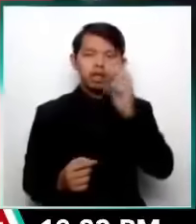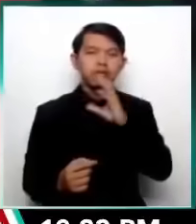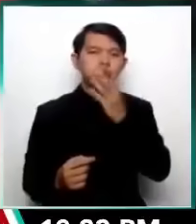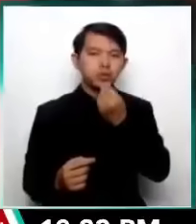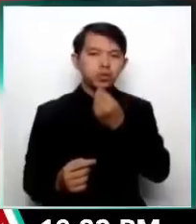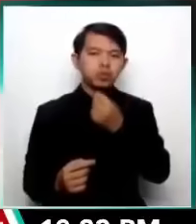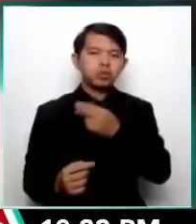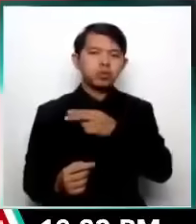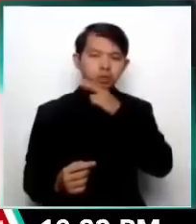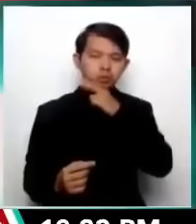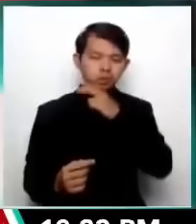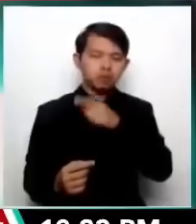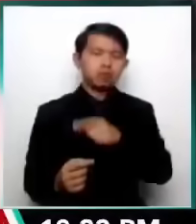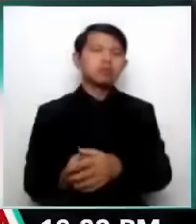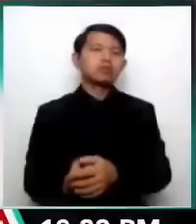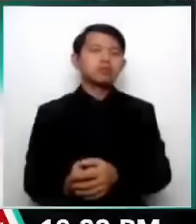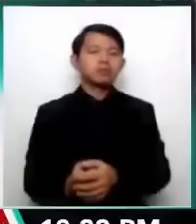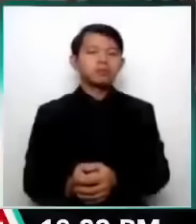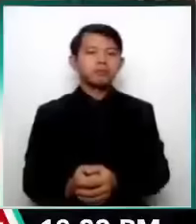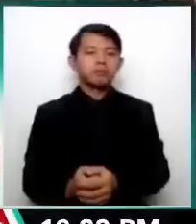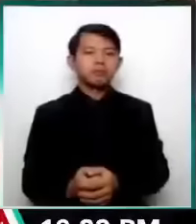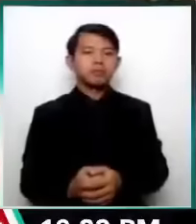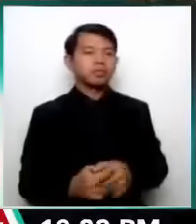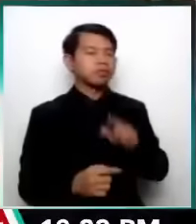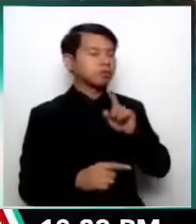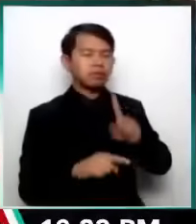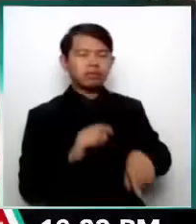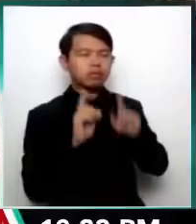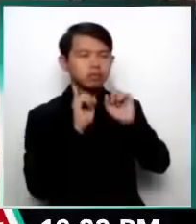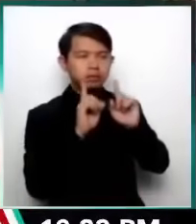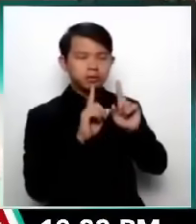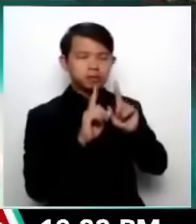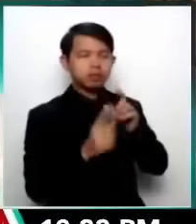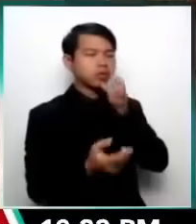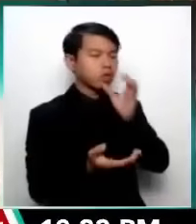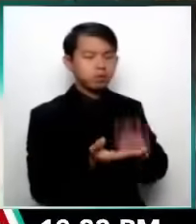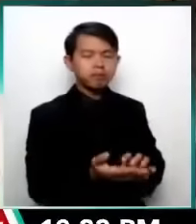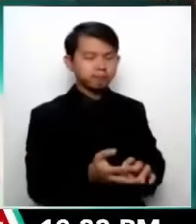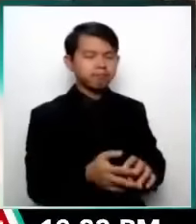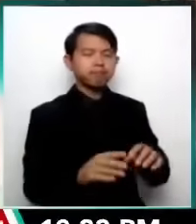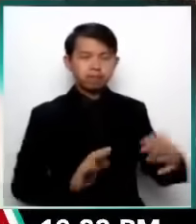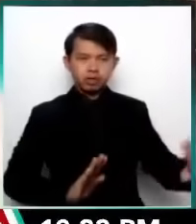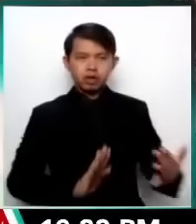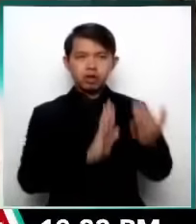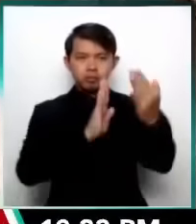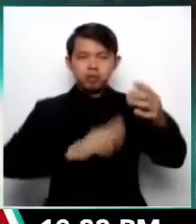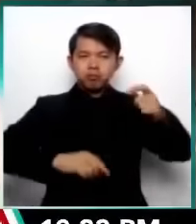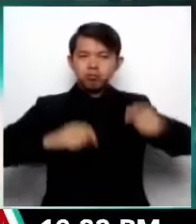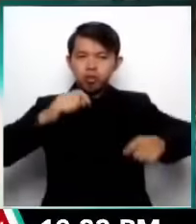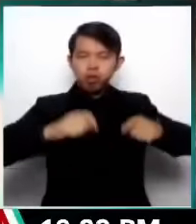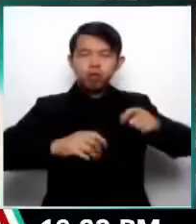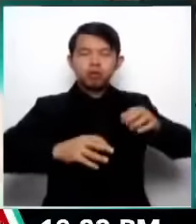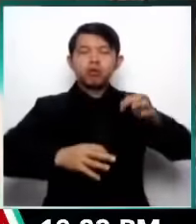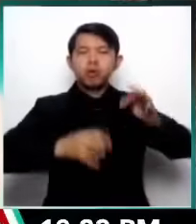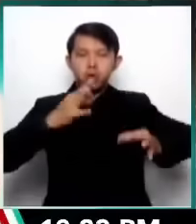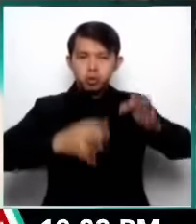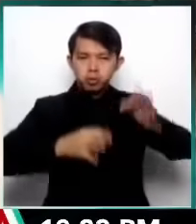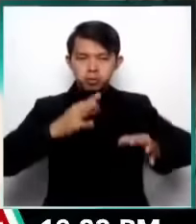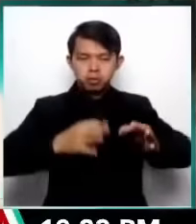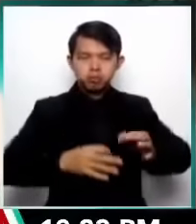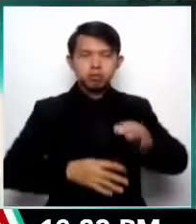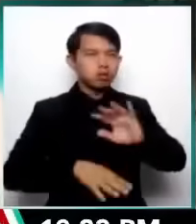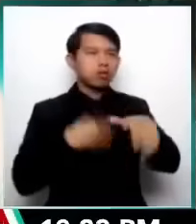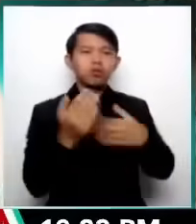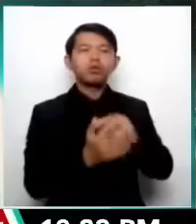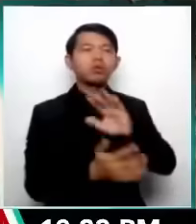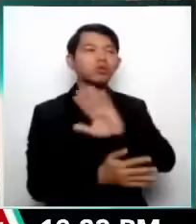po namin anin. Sagutin, ma'am. Sa korte na lang po. Sa korte na lang po namin sasagutin yung mga tanungan nyo, ma'am.